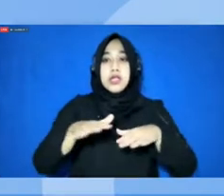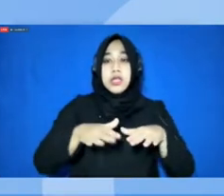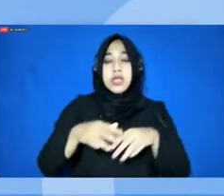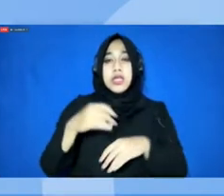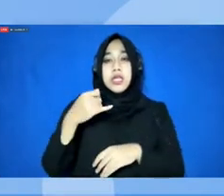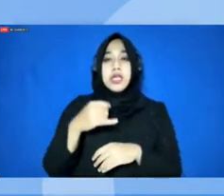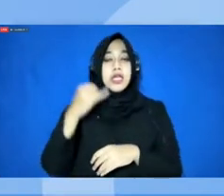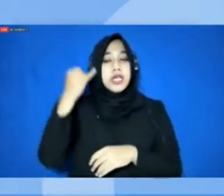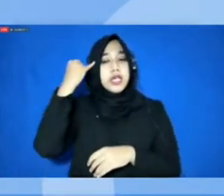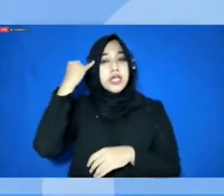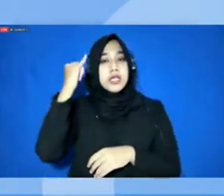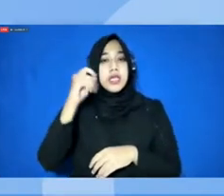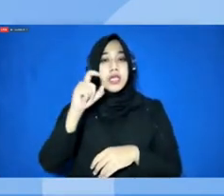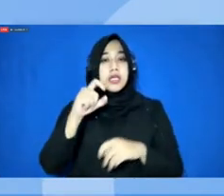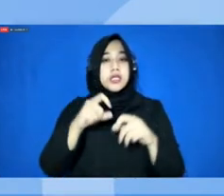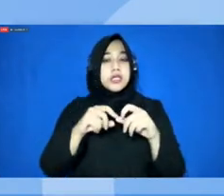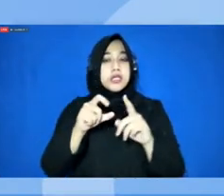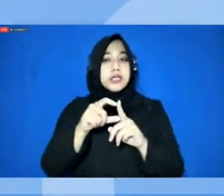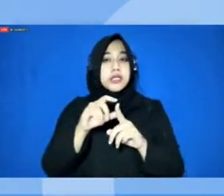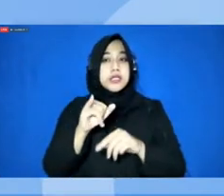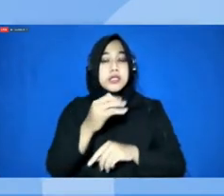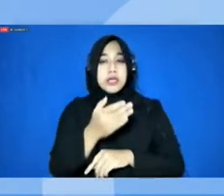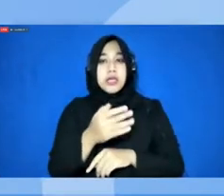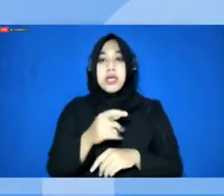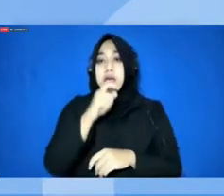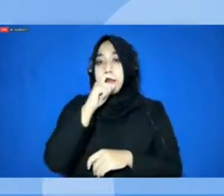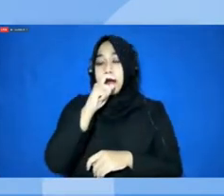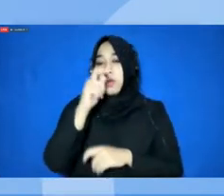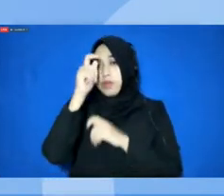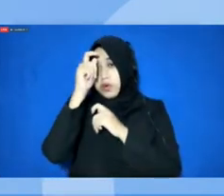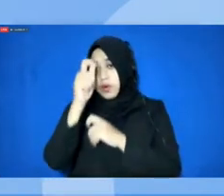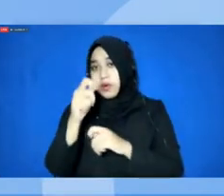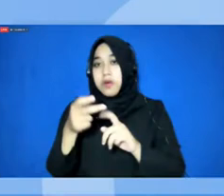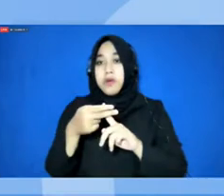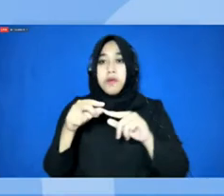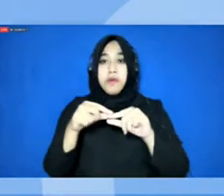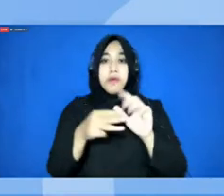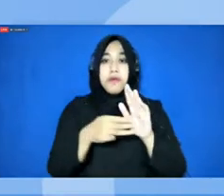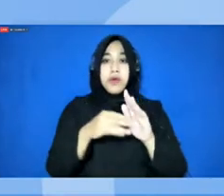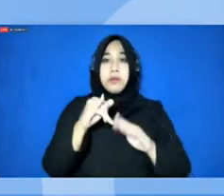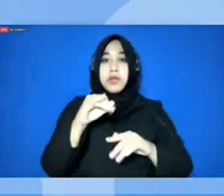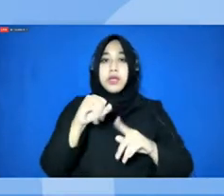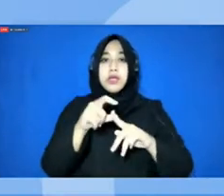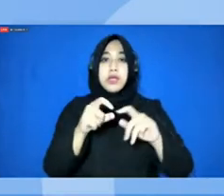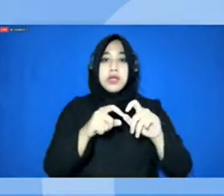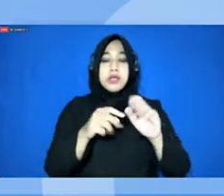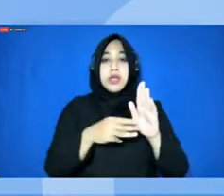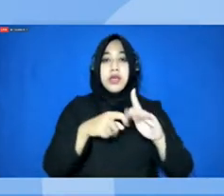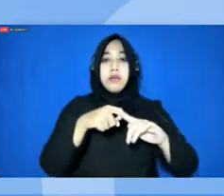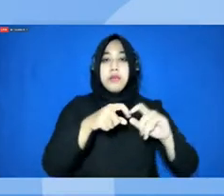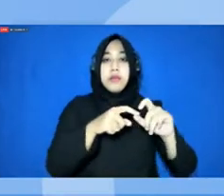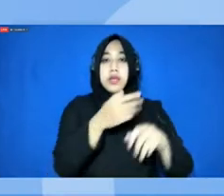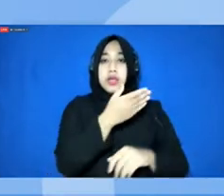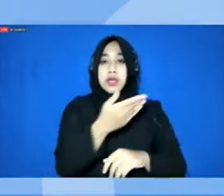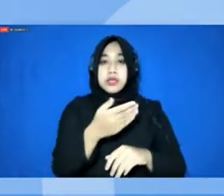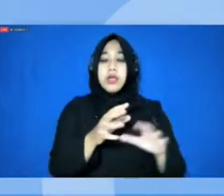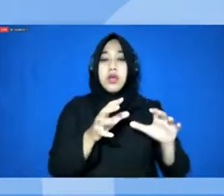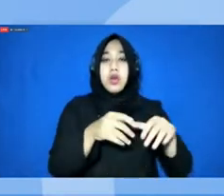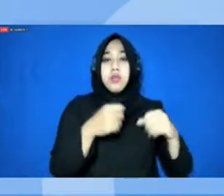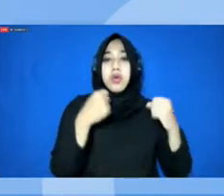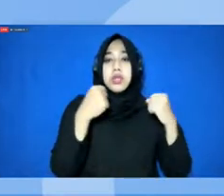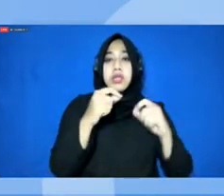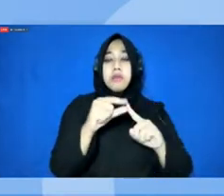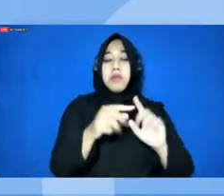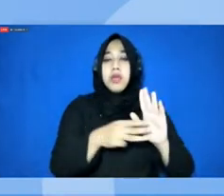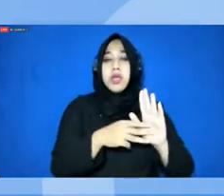Initiative atau dari CISD, kemudian Bapak Profesor Dr. Fahmi Idris Mkes, selaku Ketua Bidang Kesehatan dan Sosial Palang